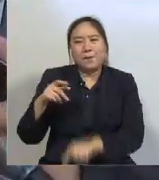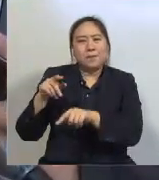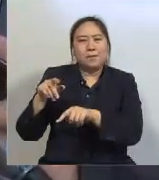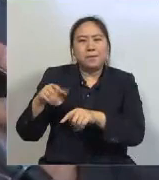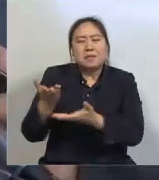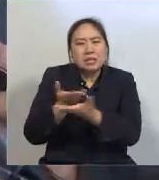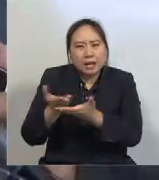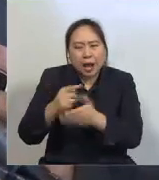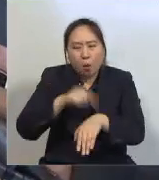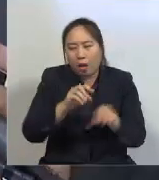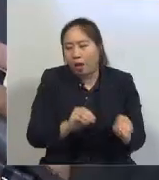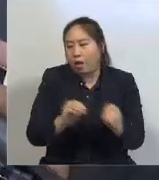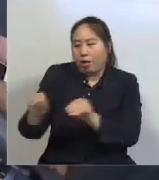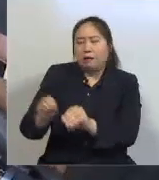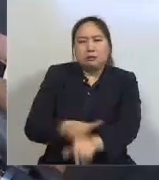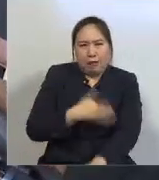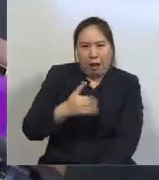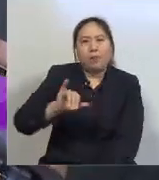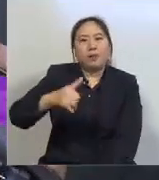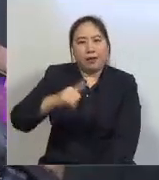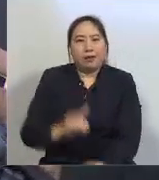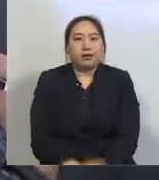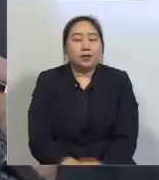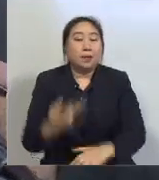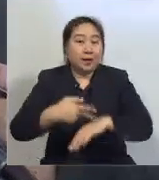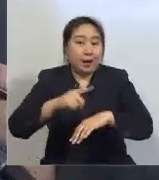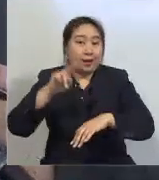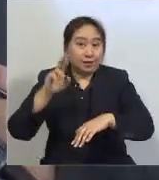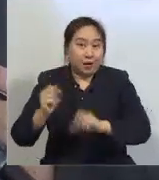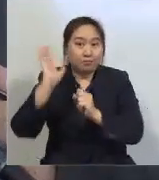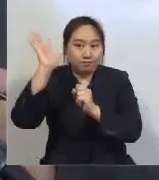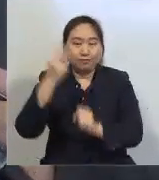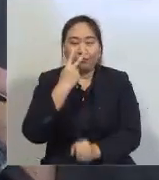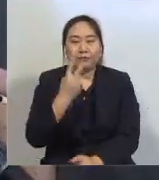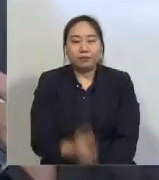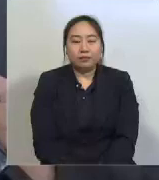ณานั้นกลับล่าช้าซะเองนะฮะลองไปฟังเสียงของประธานสภาผู้แทนราษฎรครับ